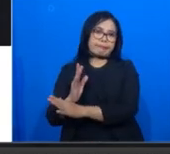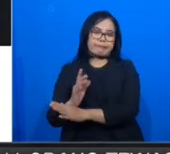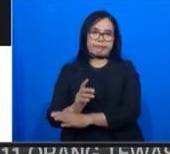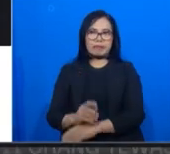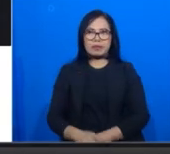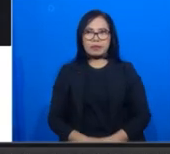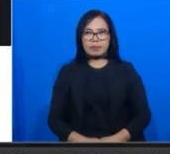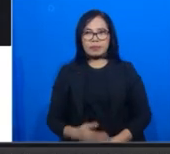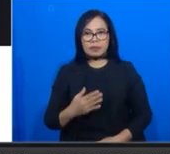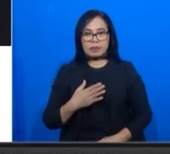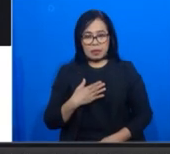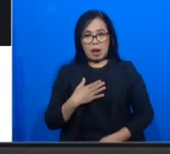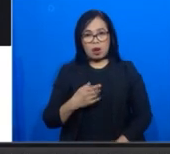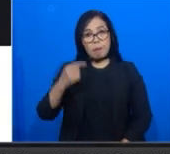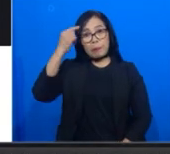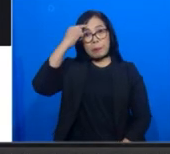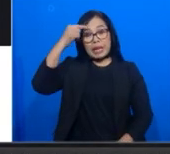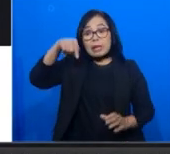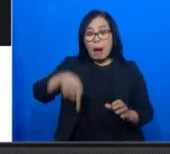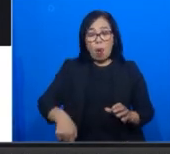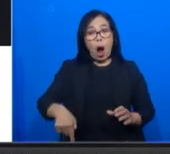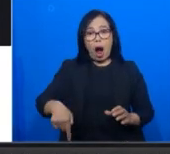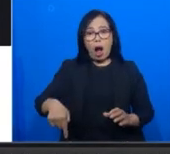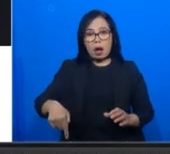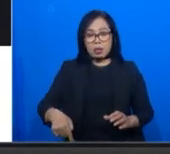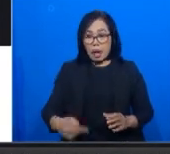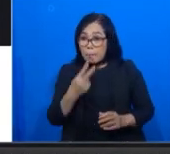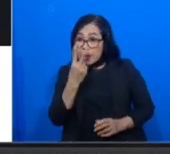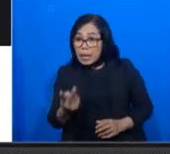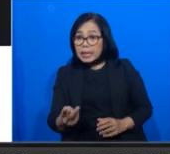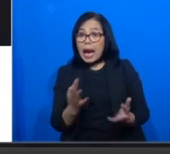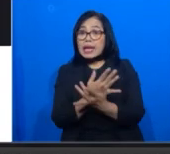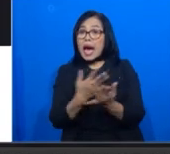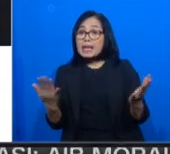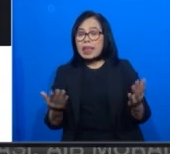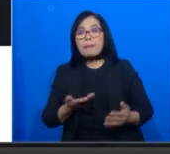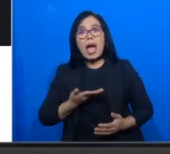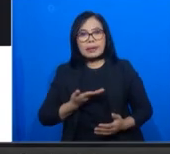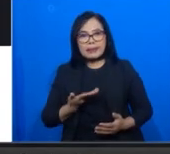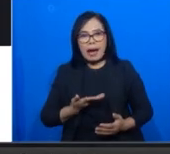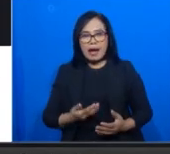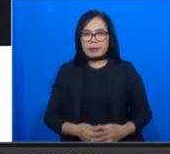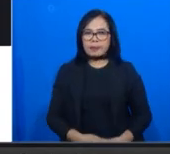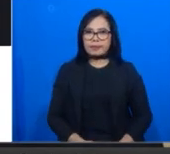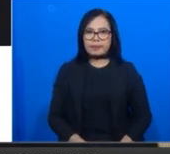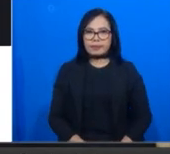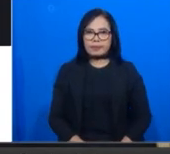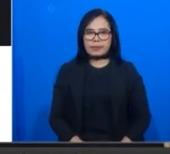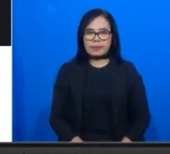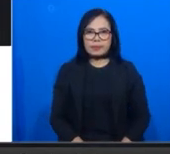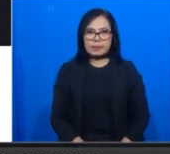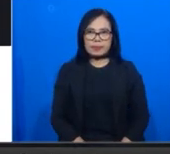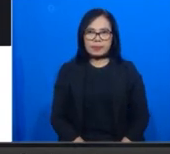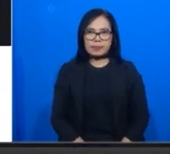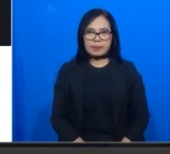Kami berpikir ke bawah, bukan pergi ke atas. Ya. Hey, Pak, izin saya maju dari